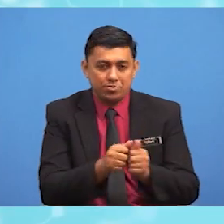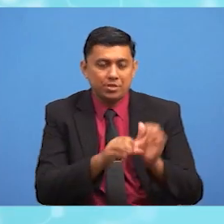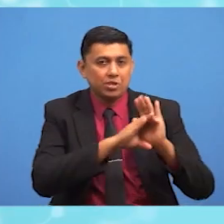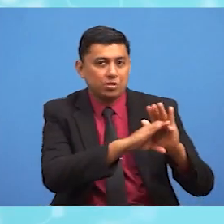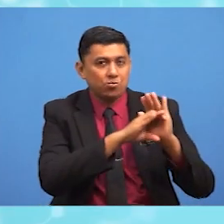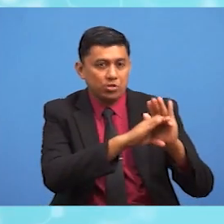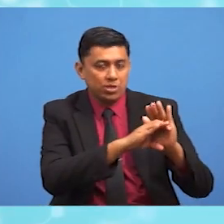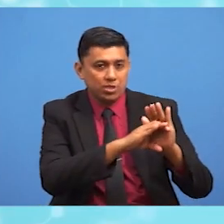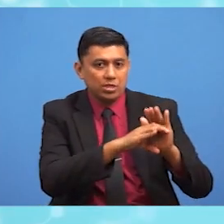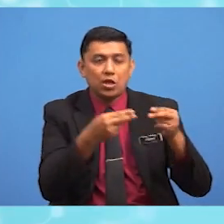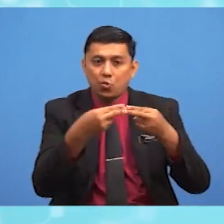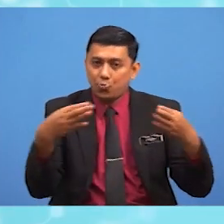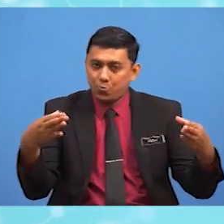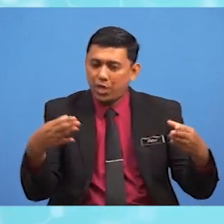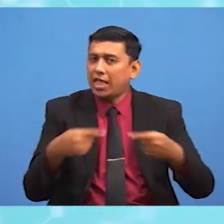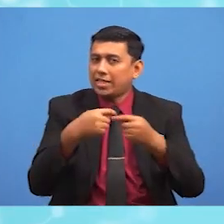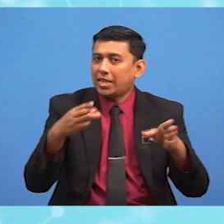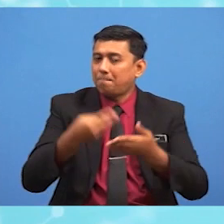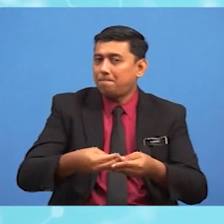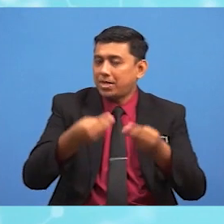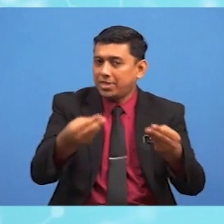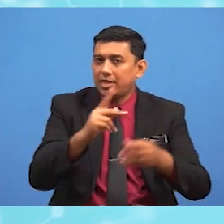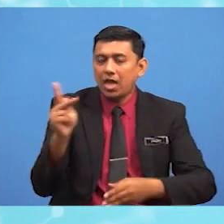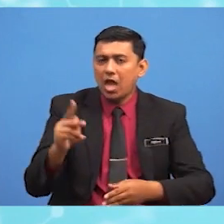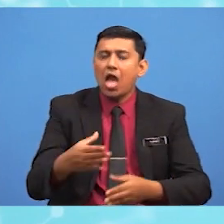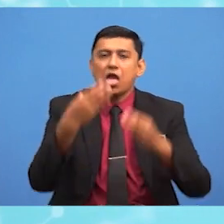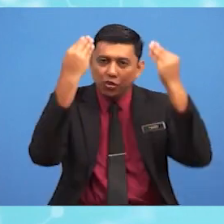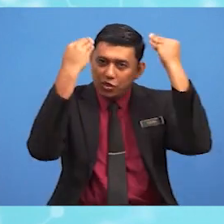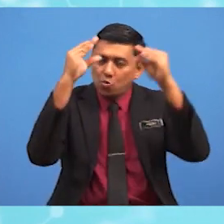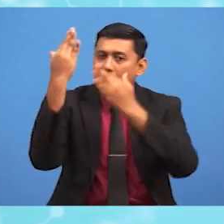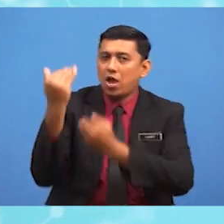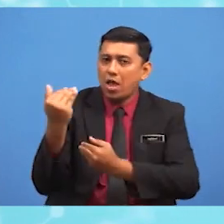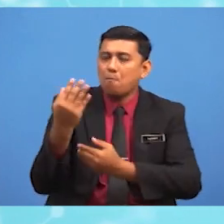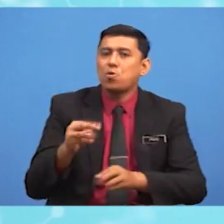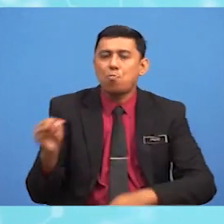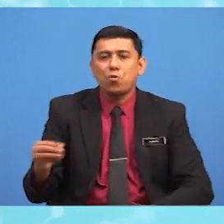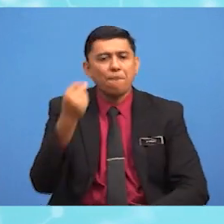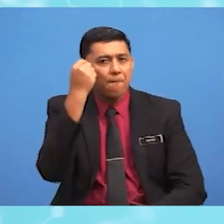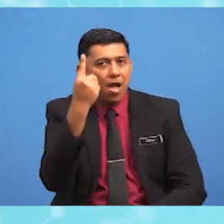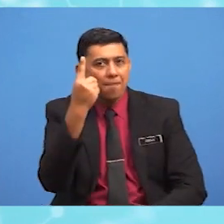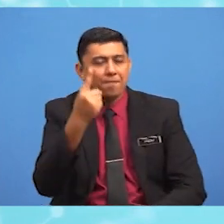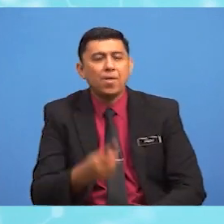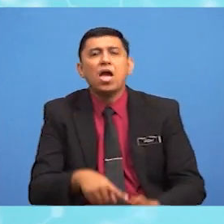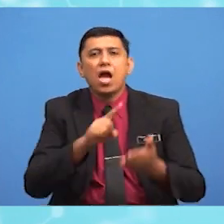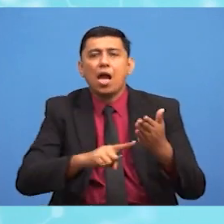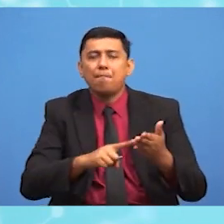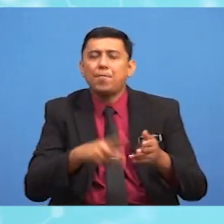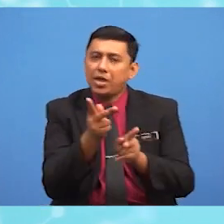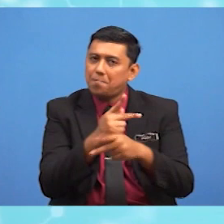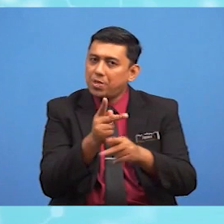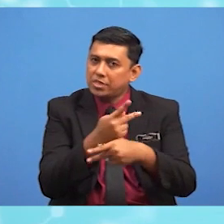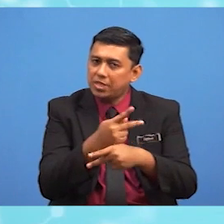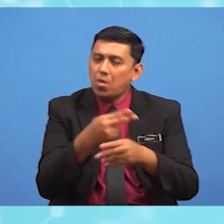Dengan contoh-contoh serta huraian yang telah diberikan, cikgu harap murid-murid dapat memahami dengan jelas tentang